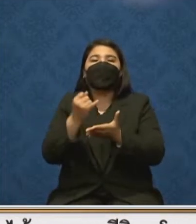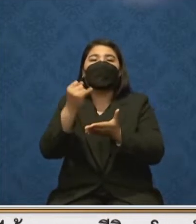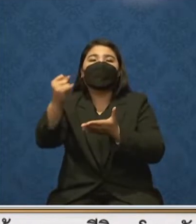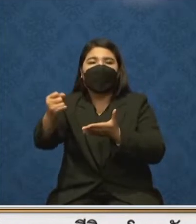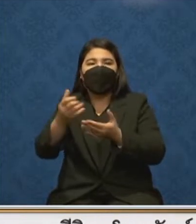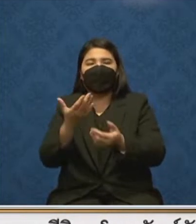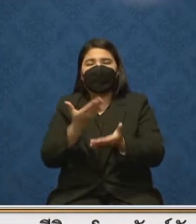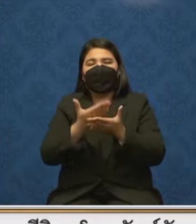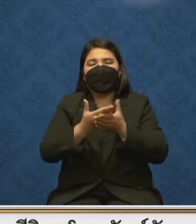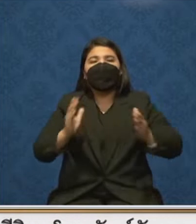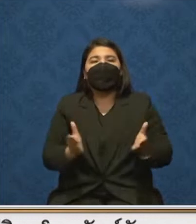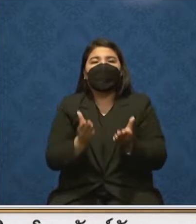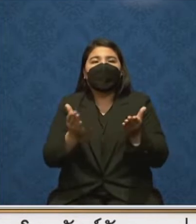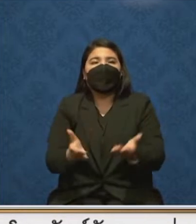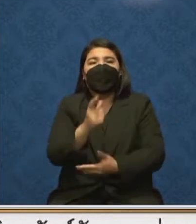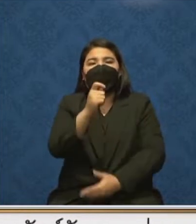อ หนุ anti Kle